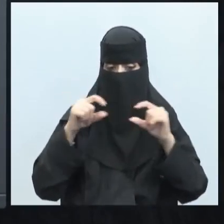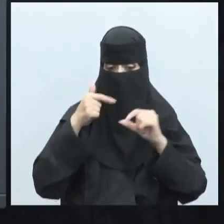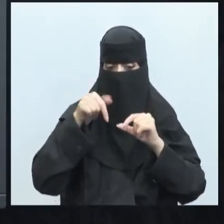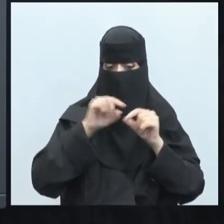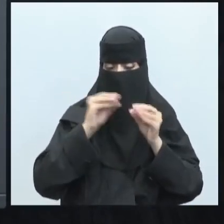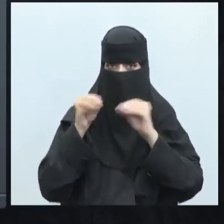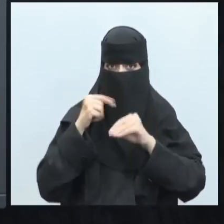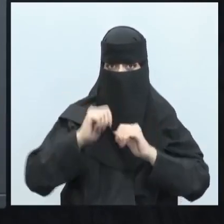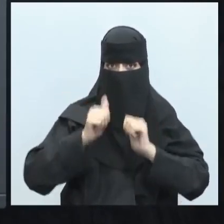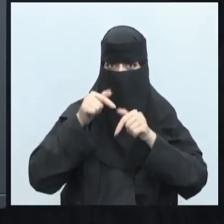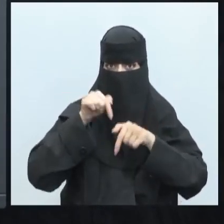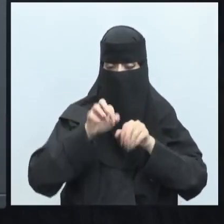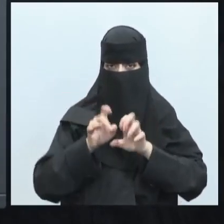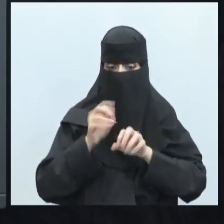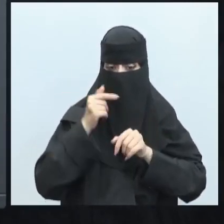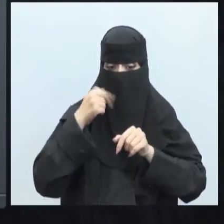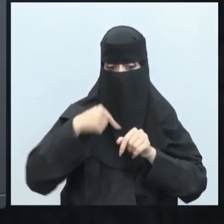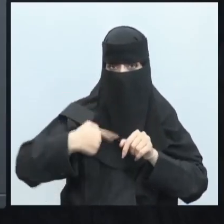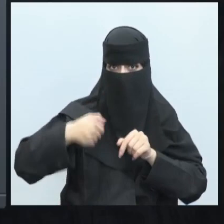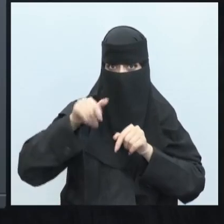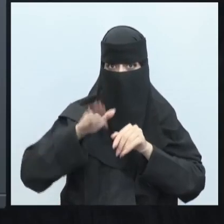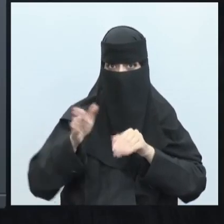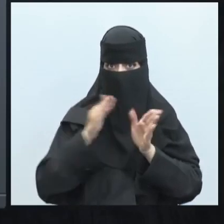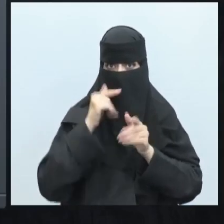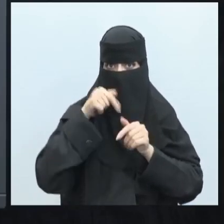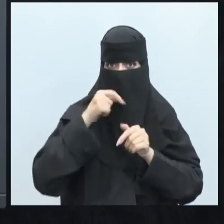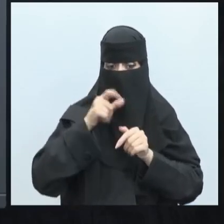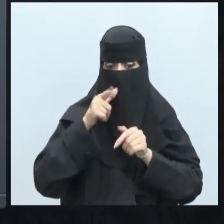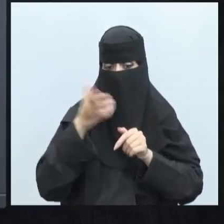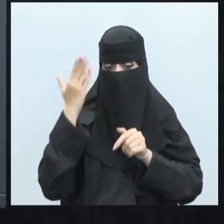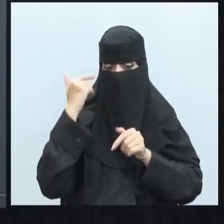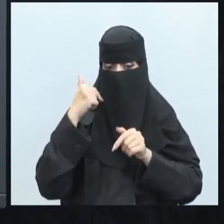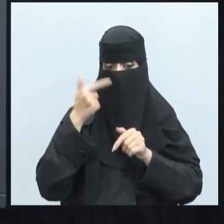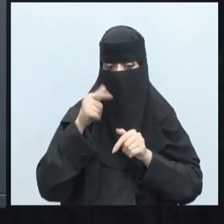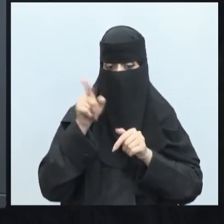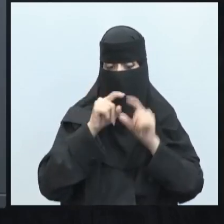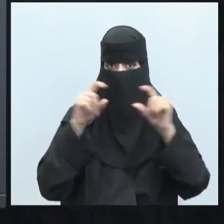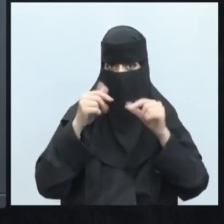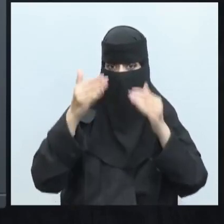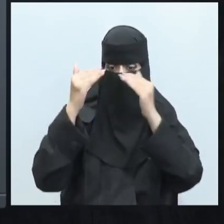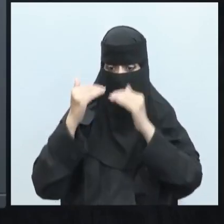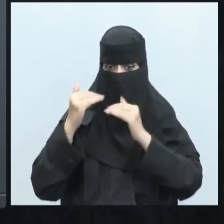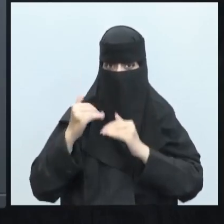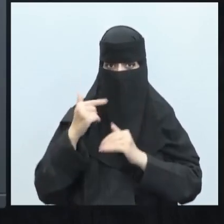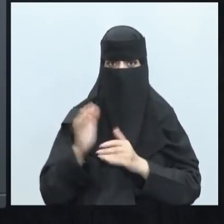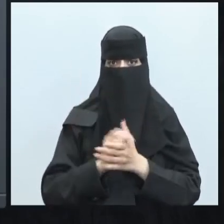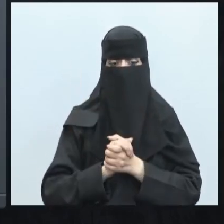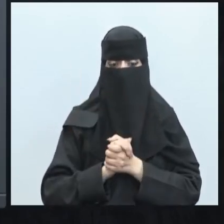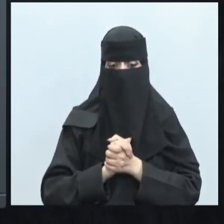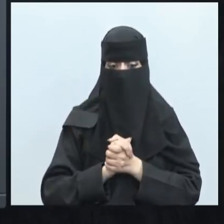اور ادرس سنقوم هنا بكتابه الاسم الذي ذكر سابقا ماي في بي ان